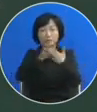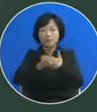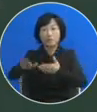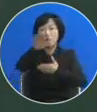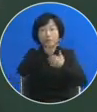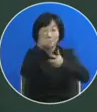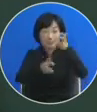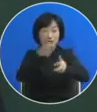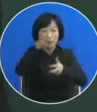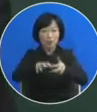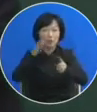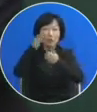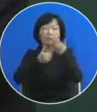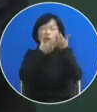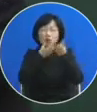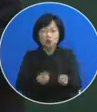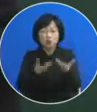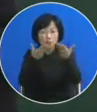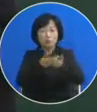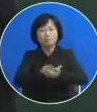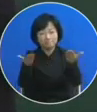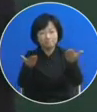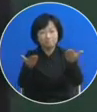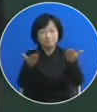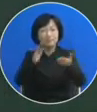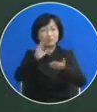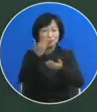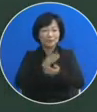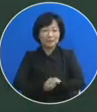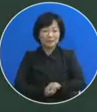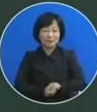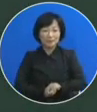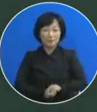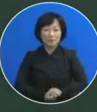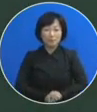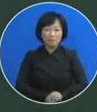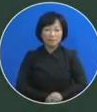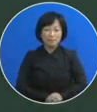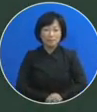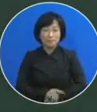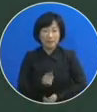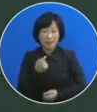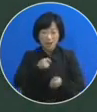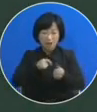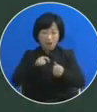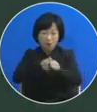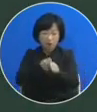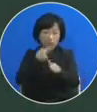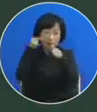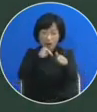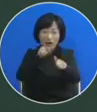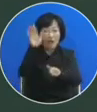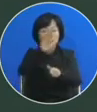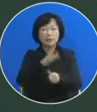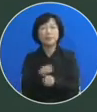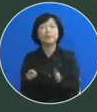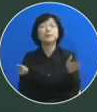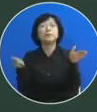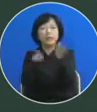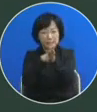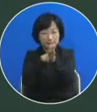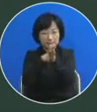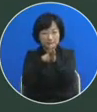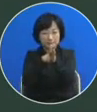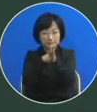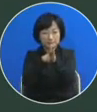life and grab hold of this covenant, God will open the doors of miracles in your business. 이것만은 하라가 아닙니다. 믿음입니다. And this alone, I'm not saying you should do it. It's about faith. 어떤